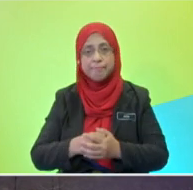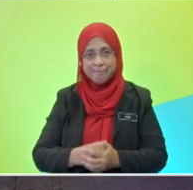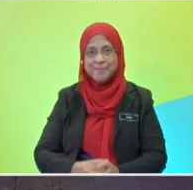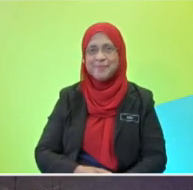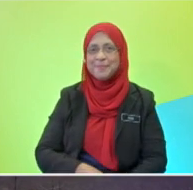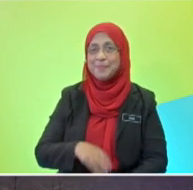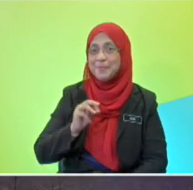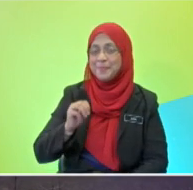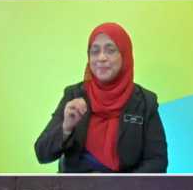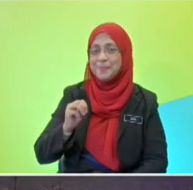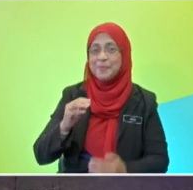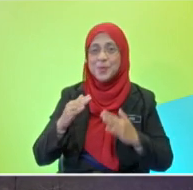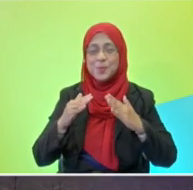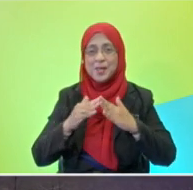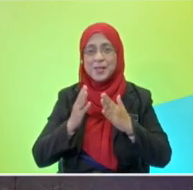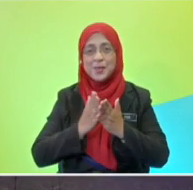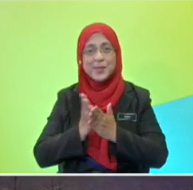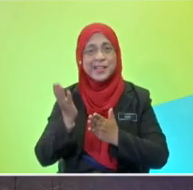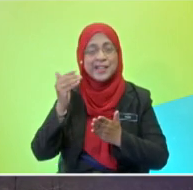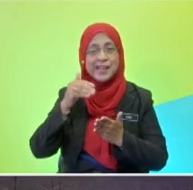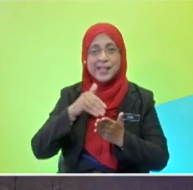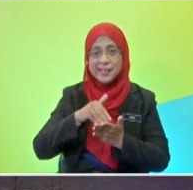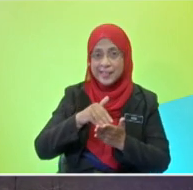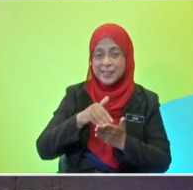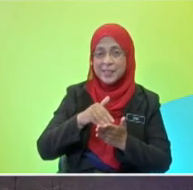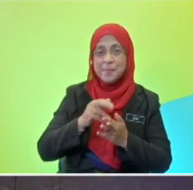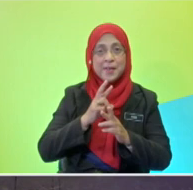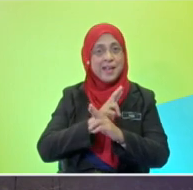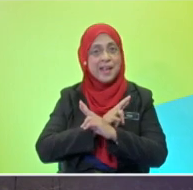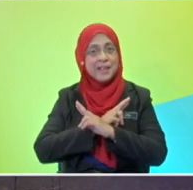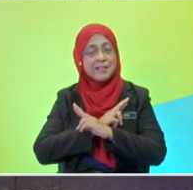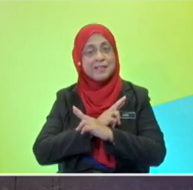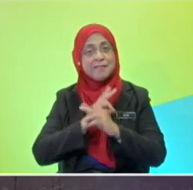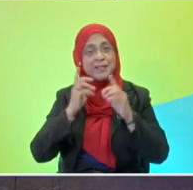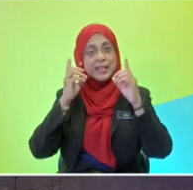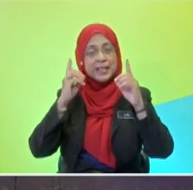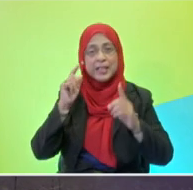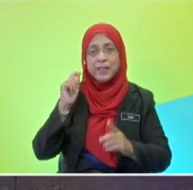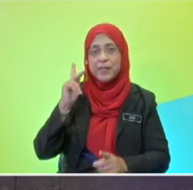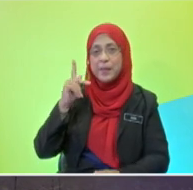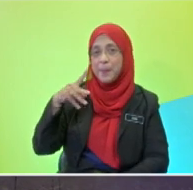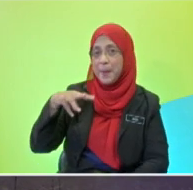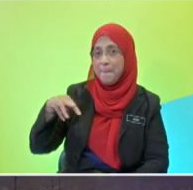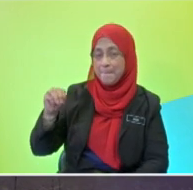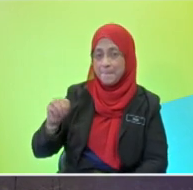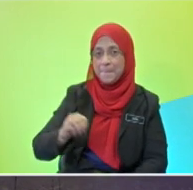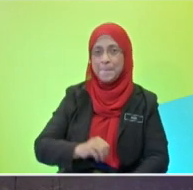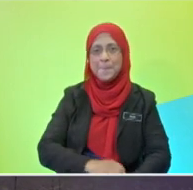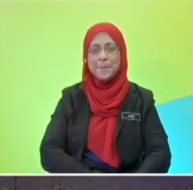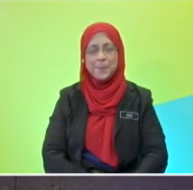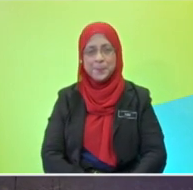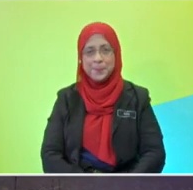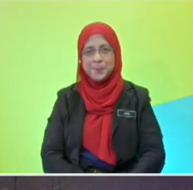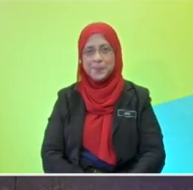di rumah kita akan teruskan kelas kita selepas ini jam kita lihat seketika Jangan kemana-mana kembali seperti ini Didik